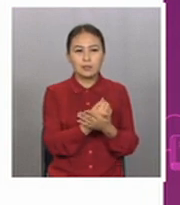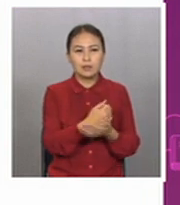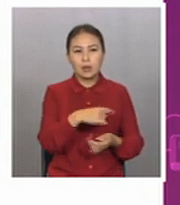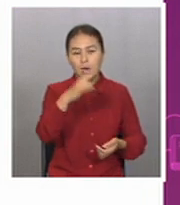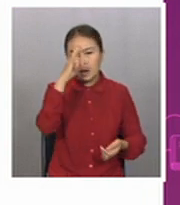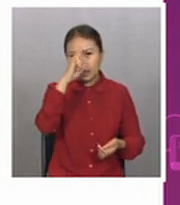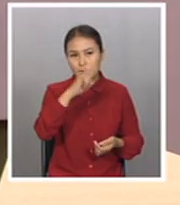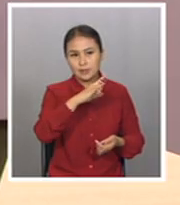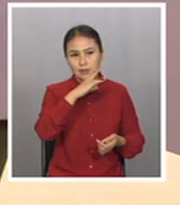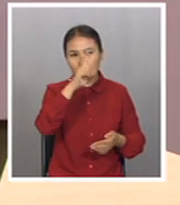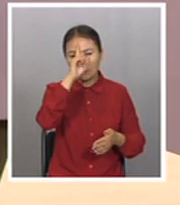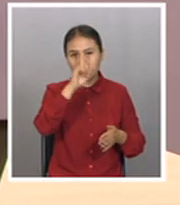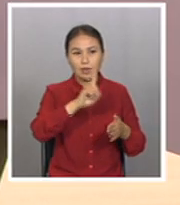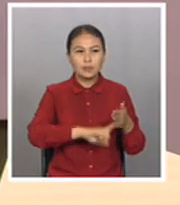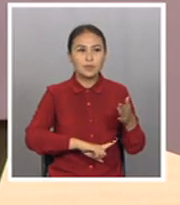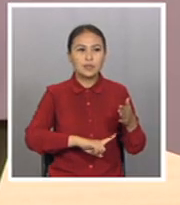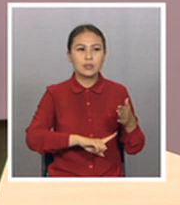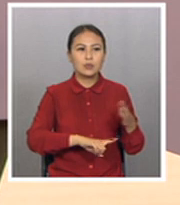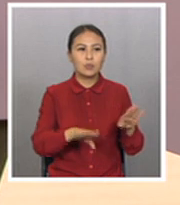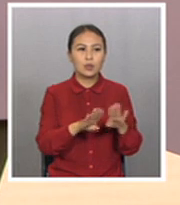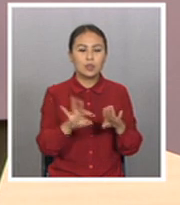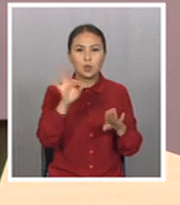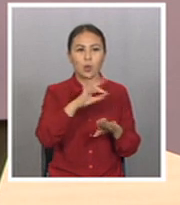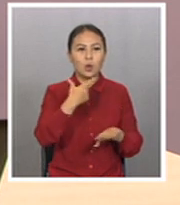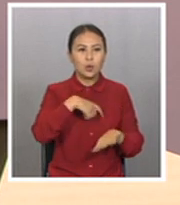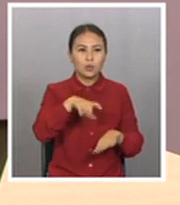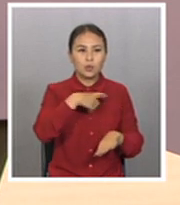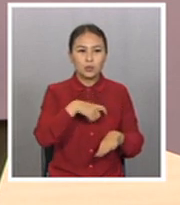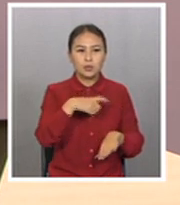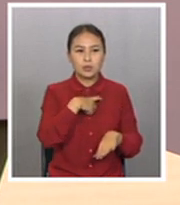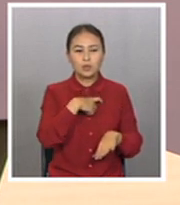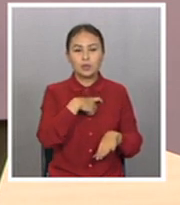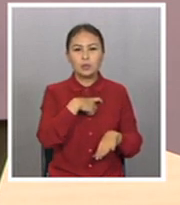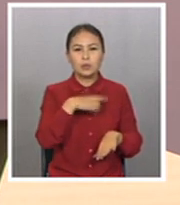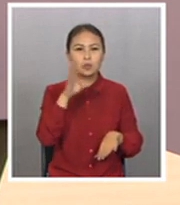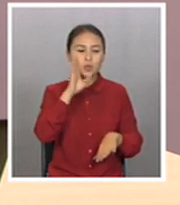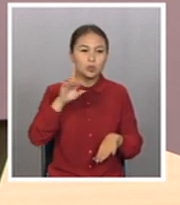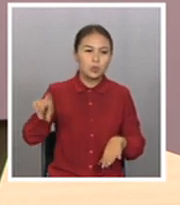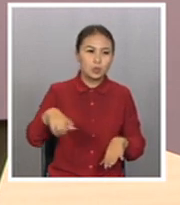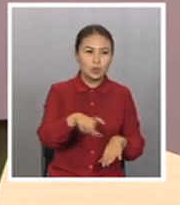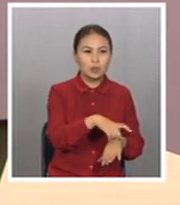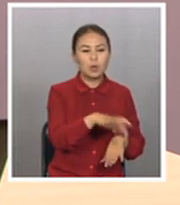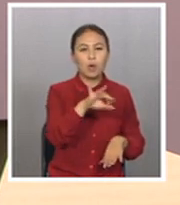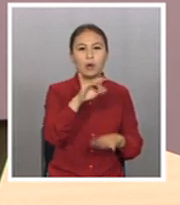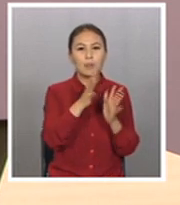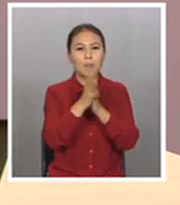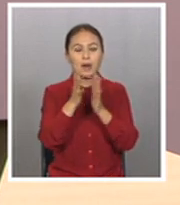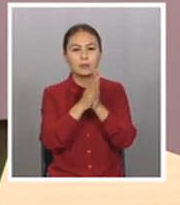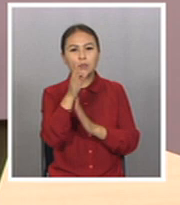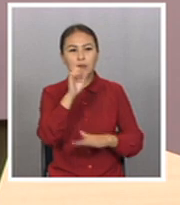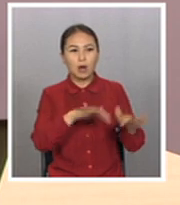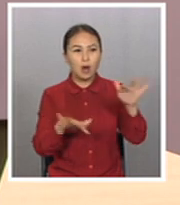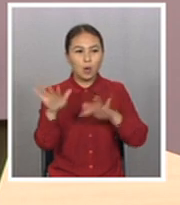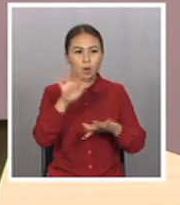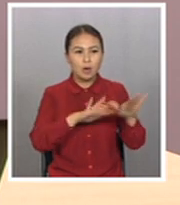қасиеті. Қазақы наным сенім бойынша өзен, көл, орман, тау,